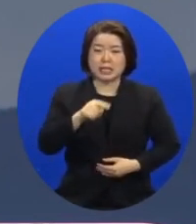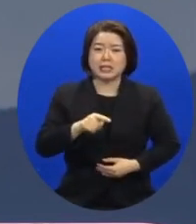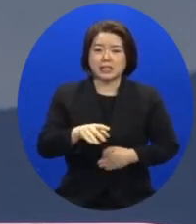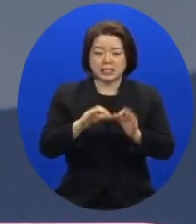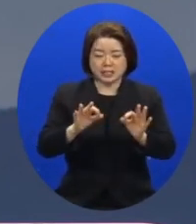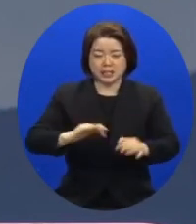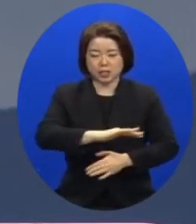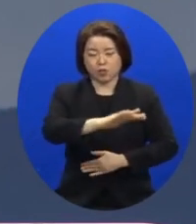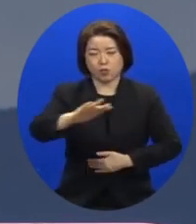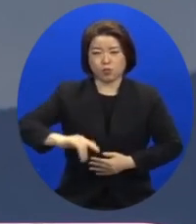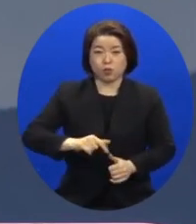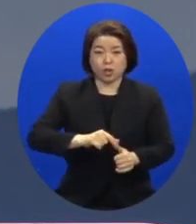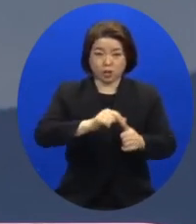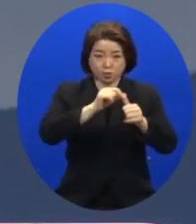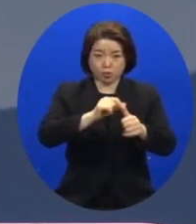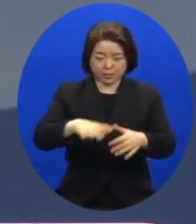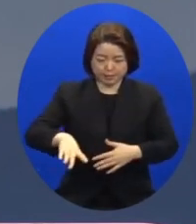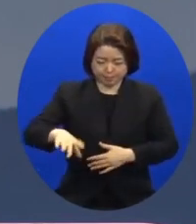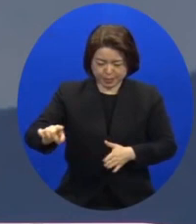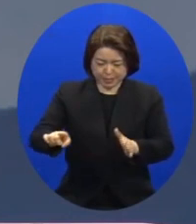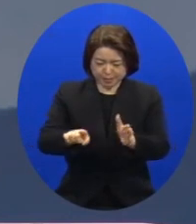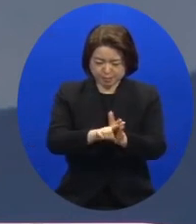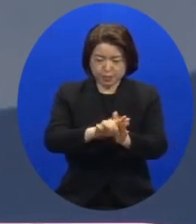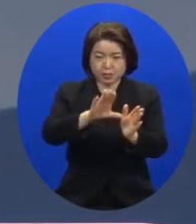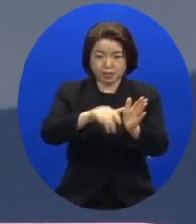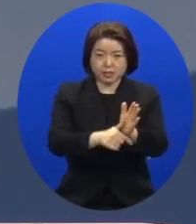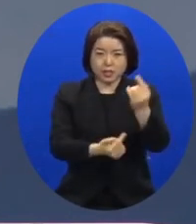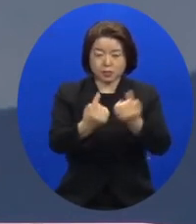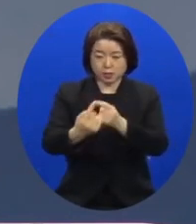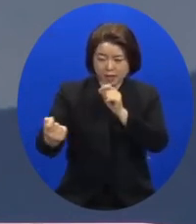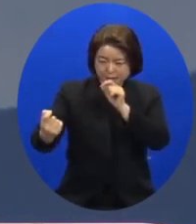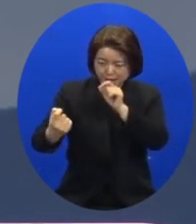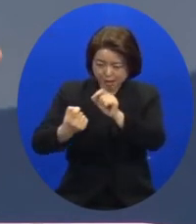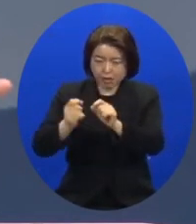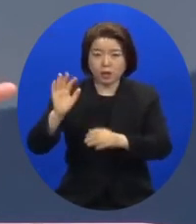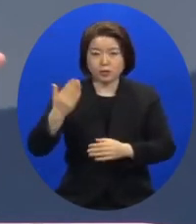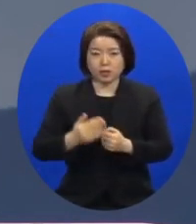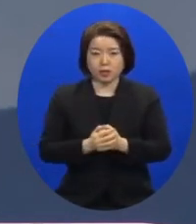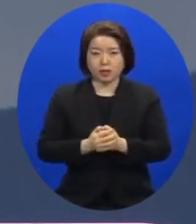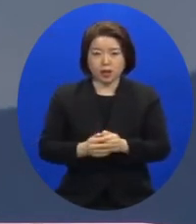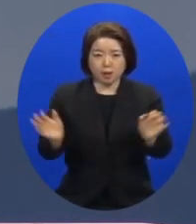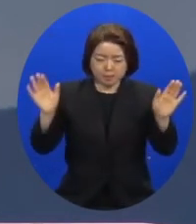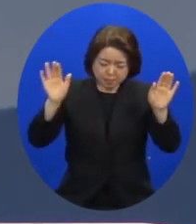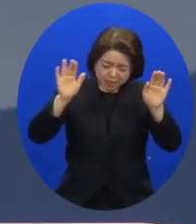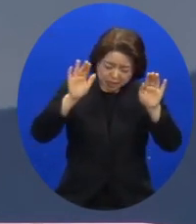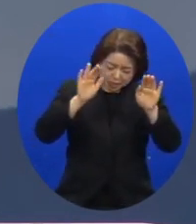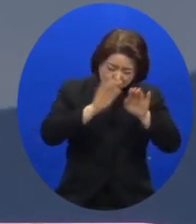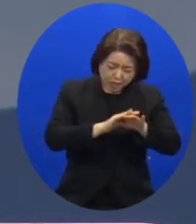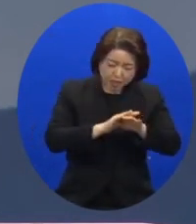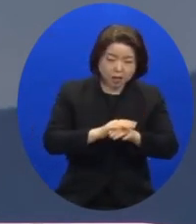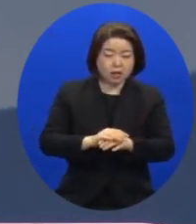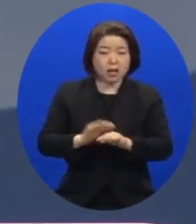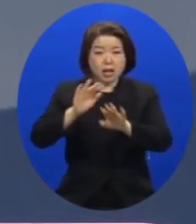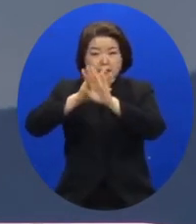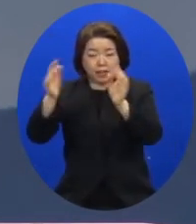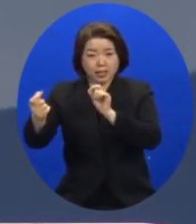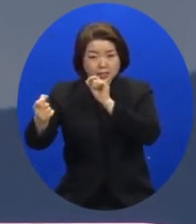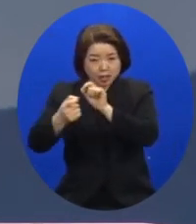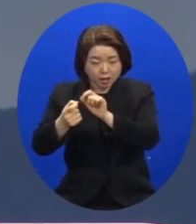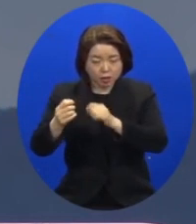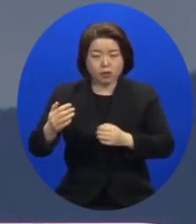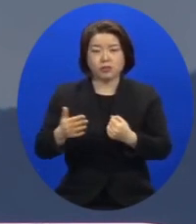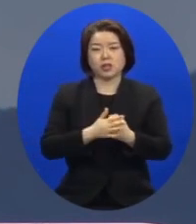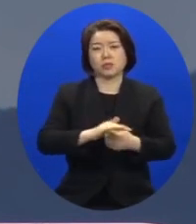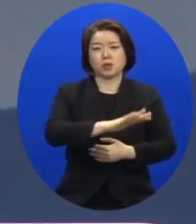우리의 구원이 처음 믿을 때보다 가까웠습니다 밤이 깊고 낮이 가까웠으니 그러므로 우리의